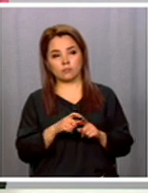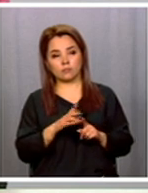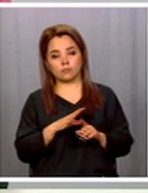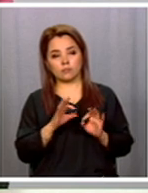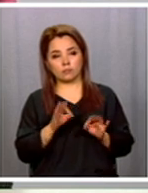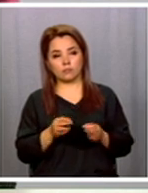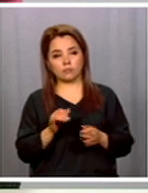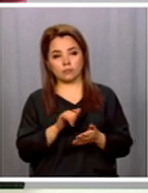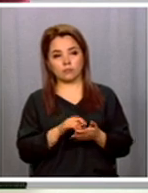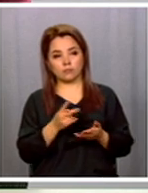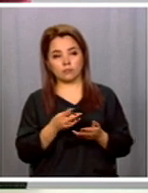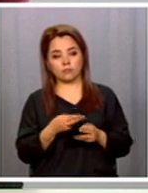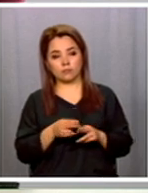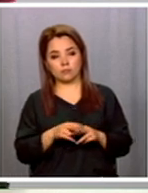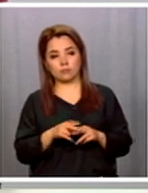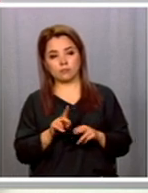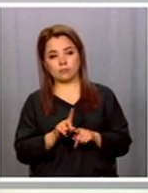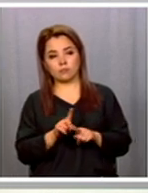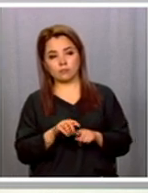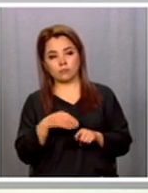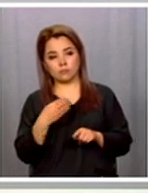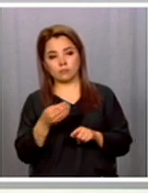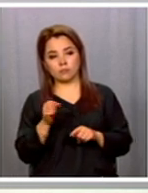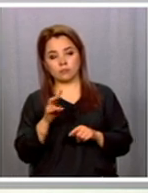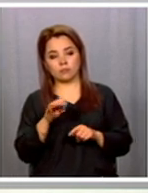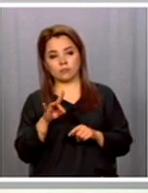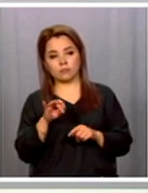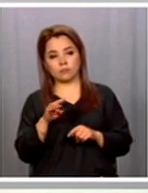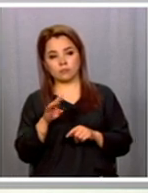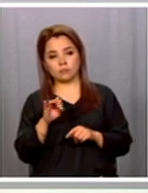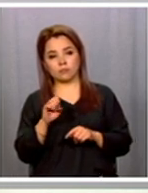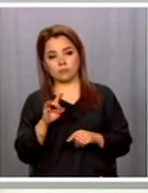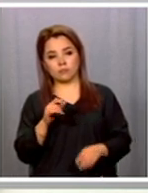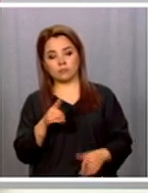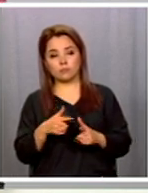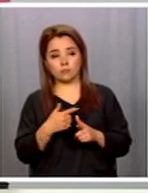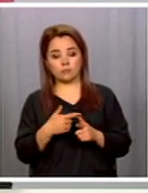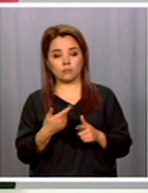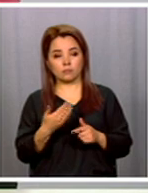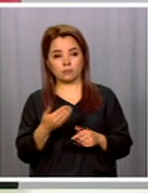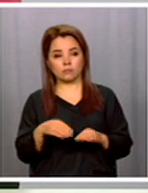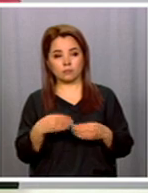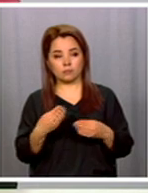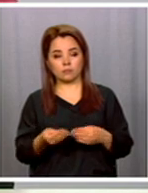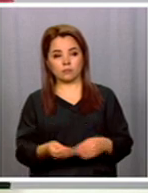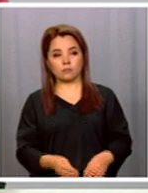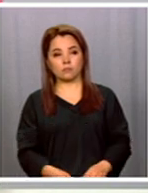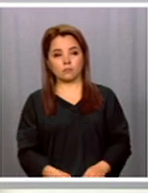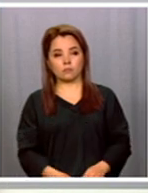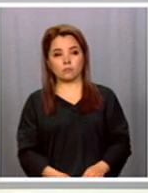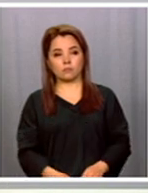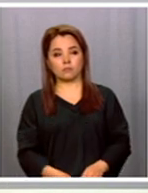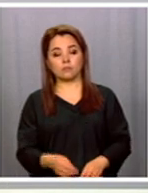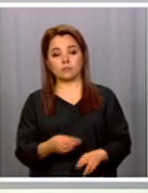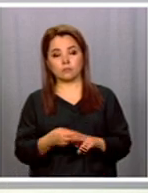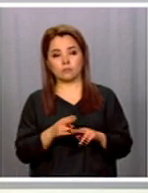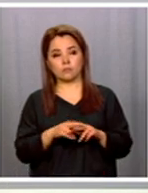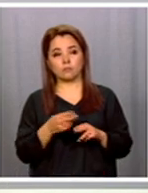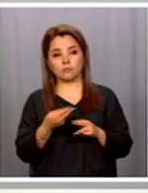орналастырыңыз. Сіздерге берілген, яғни антериди, архегони, аталық мүк және аналық мүк. Біз осы суреттерге